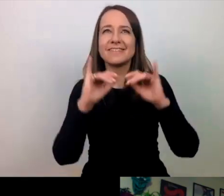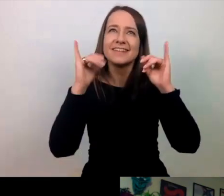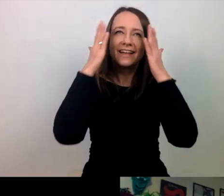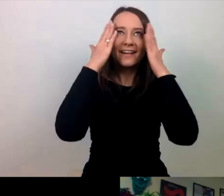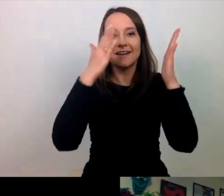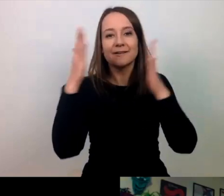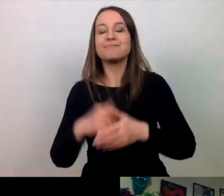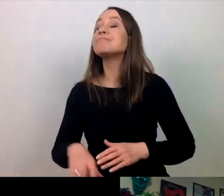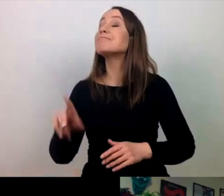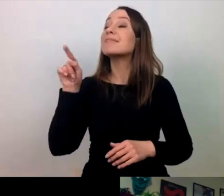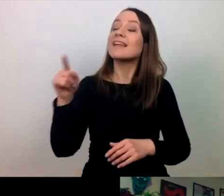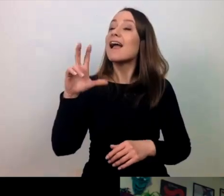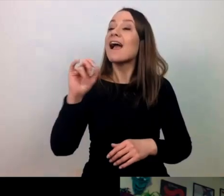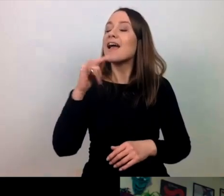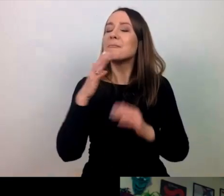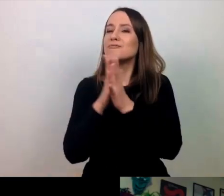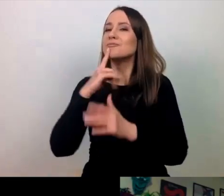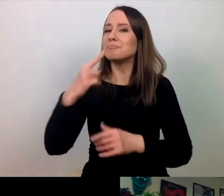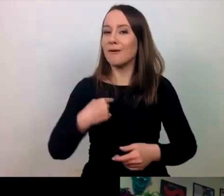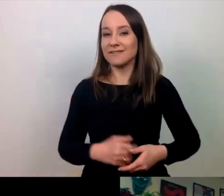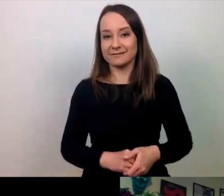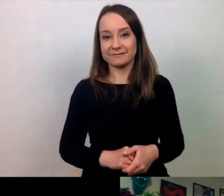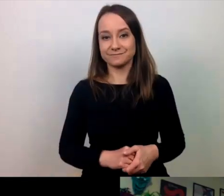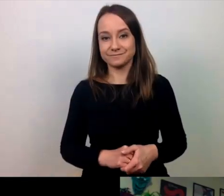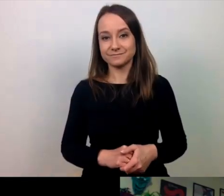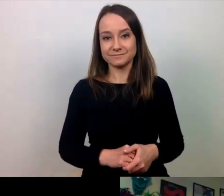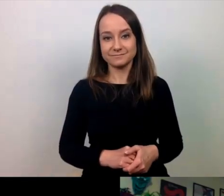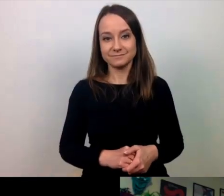Kaja, powiedz mi jeszcze jedną rzecz.